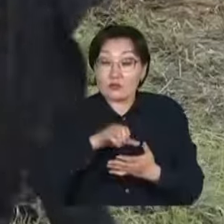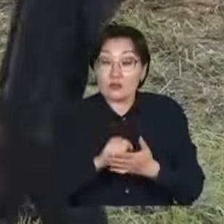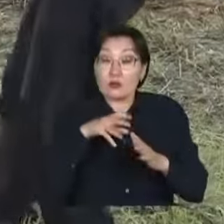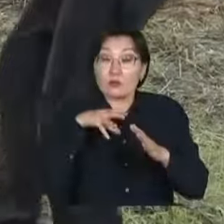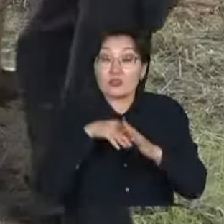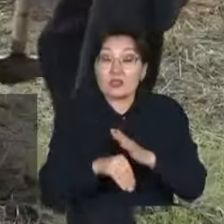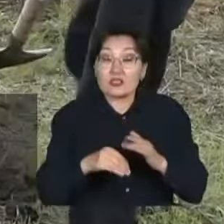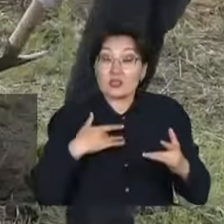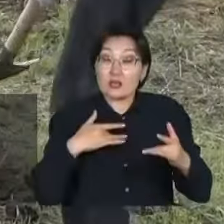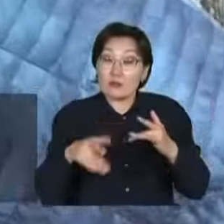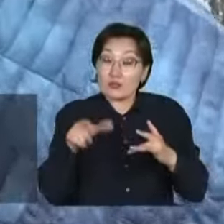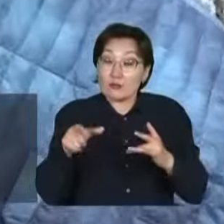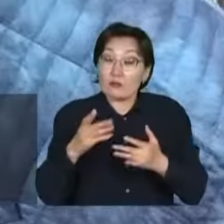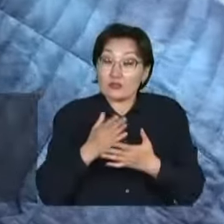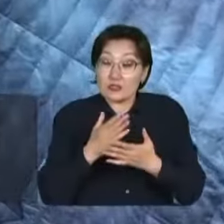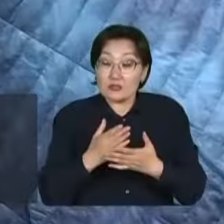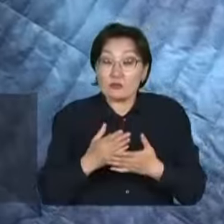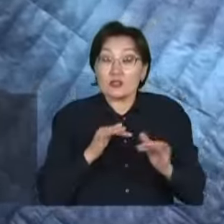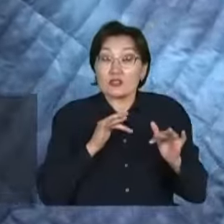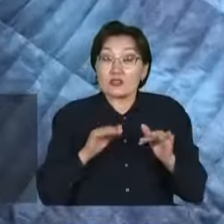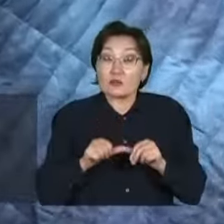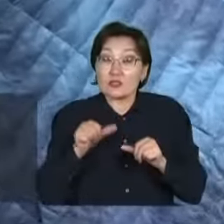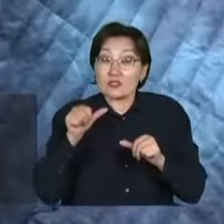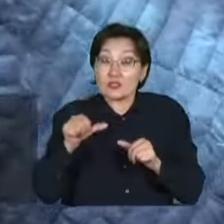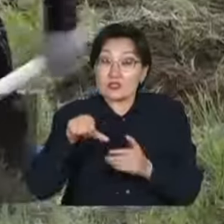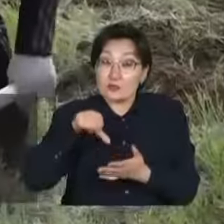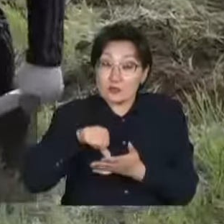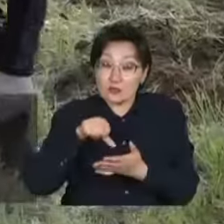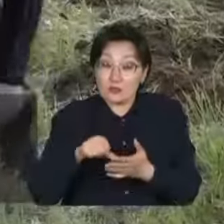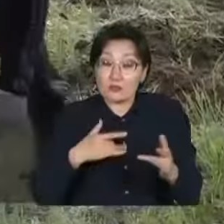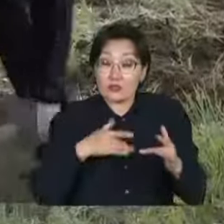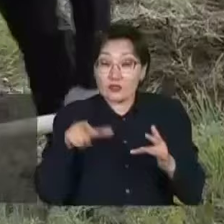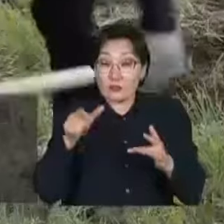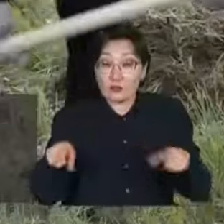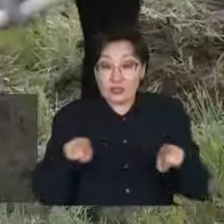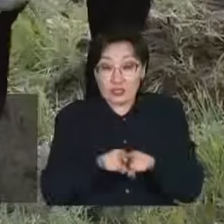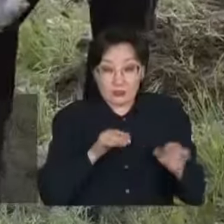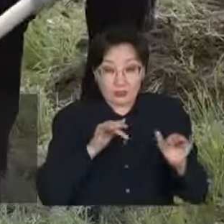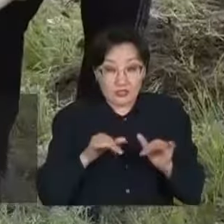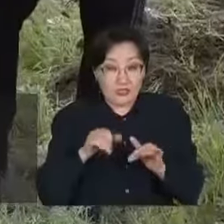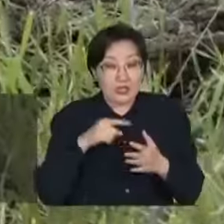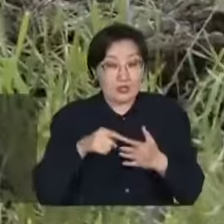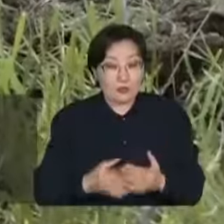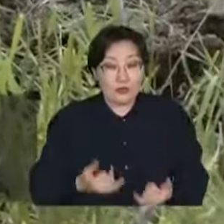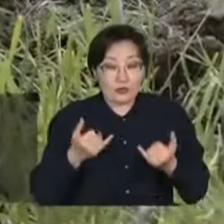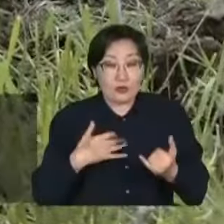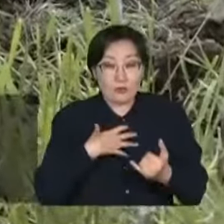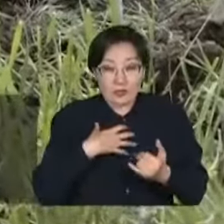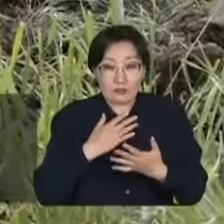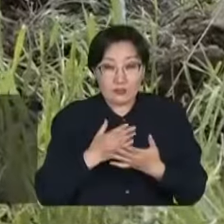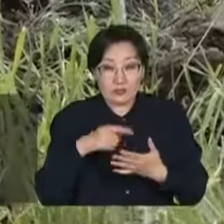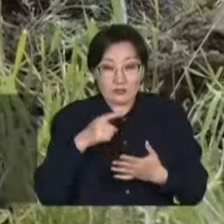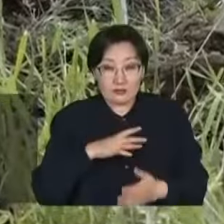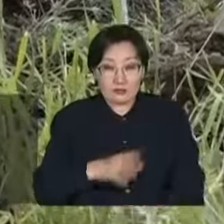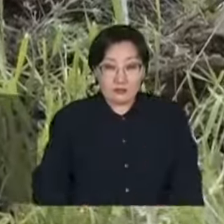қатарында эстрада жұлдыздары да бар. Игіске ерекше ықласпен атсалысқан өнер адамдары мұндай науқандардың шаһар үшін маңызды екенін алға